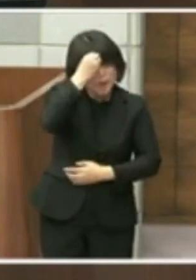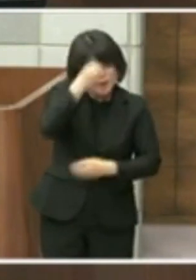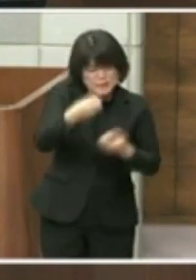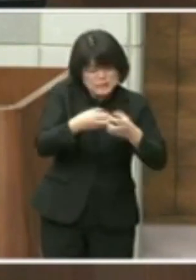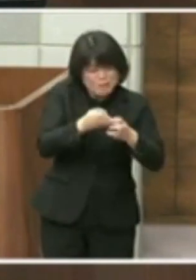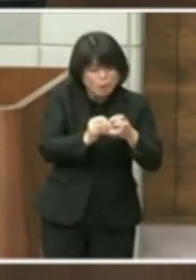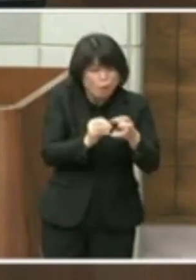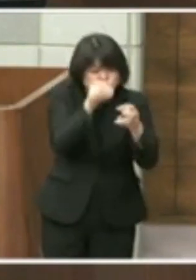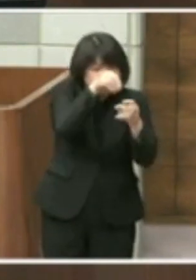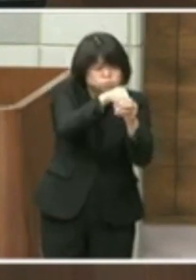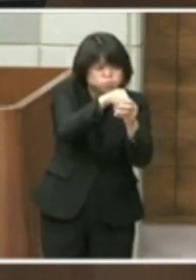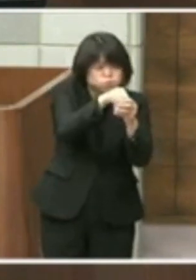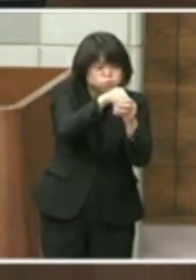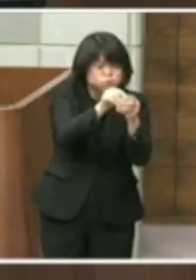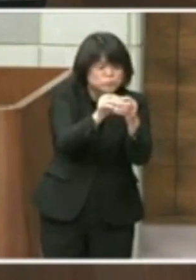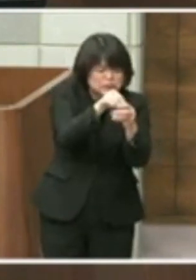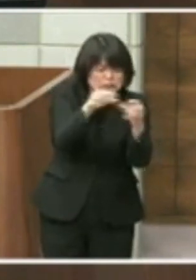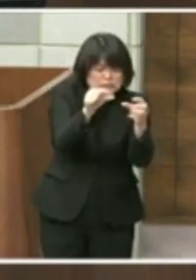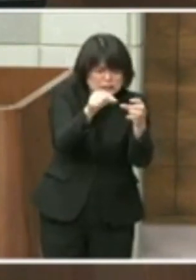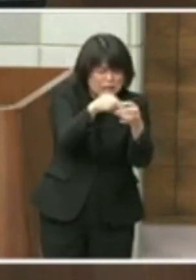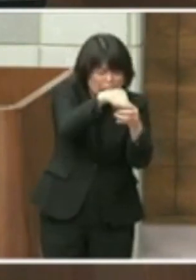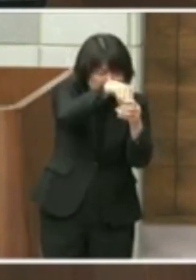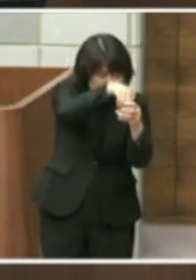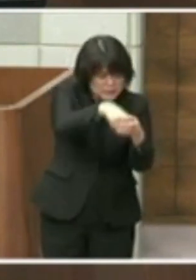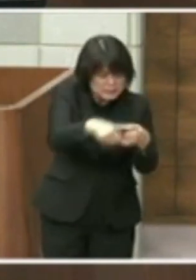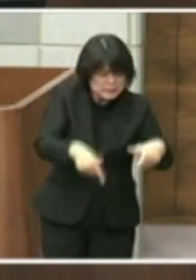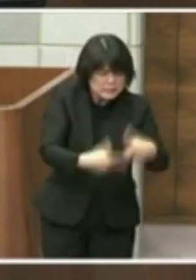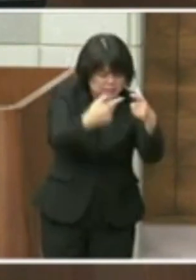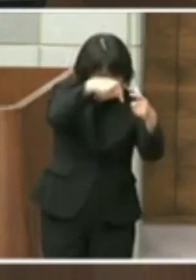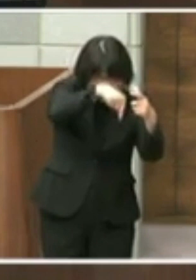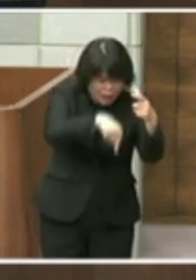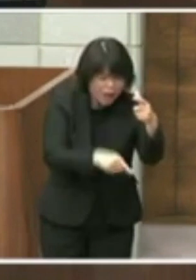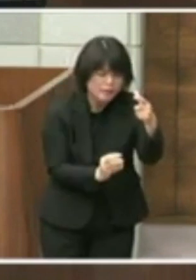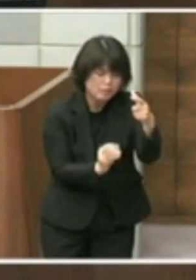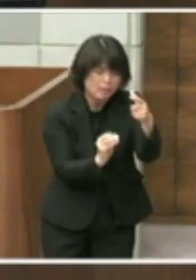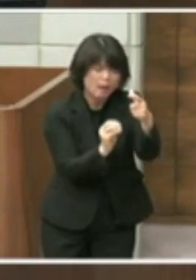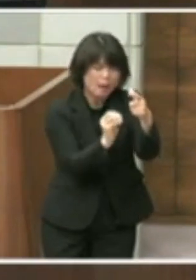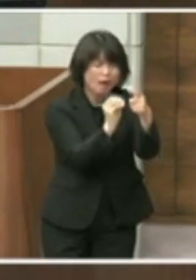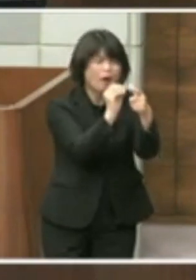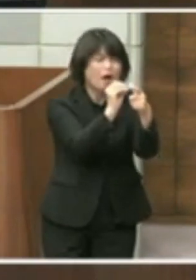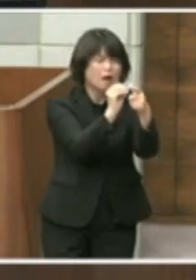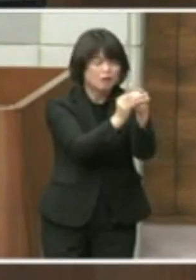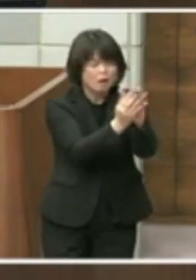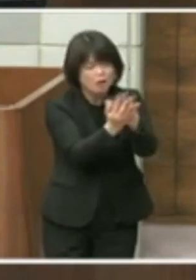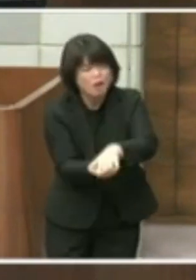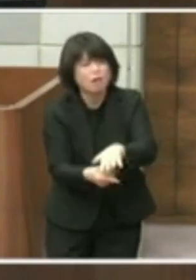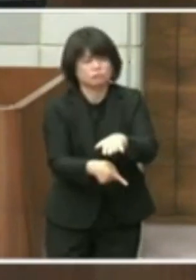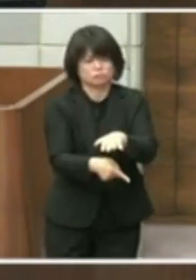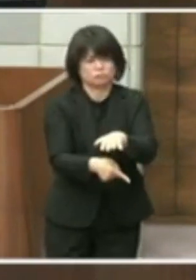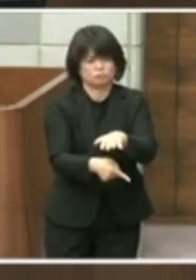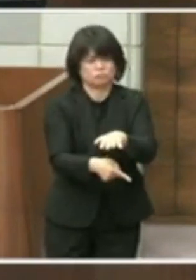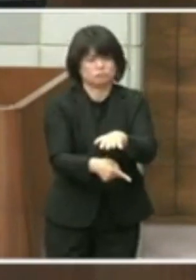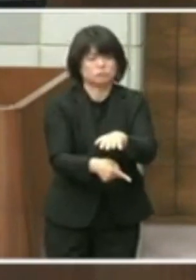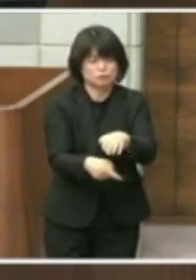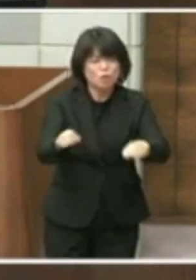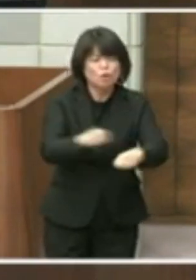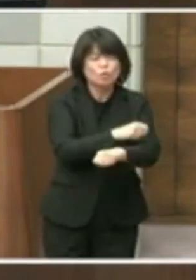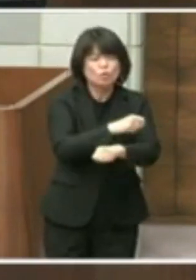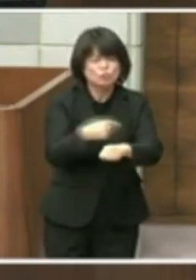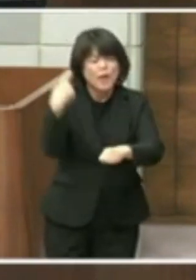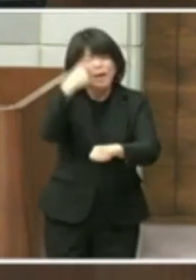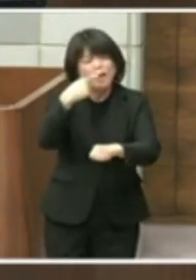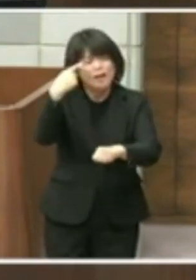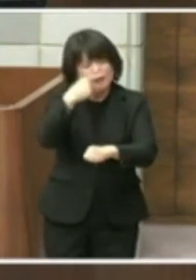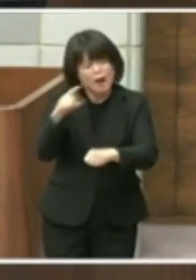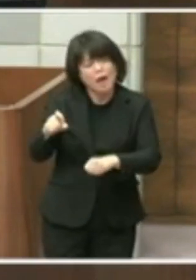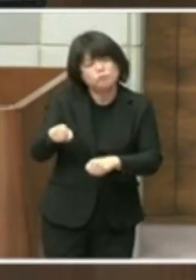つけ、幼虫の時期に木の内部を食べ、枯らしてしまう特定外来生物に指定された昆虫で、